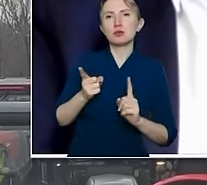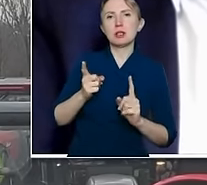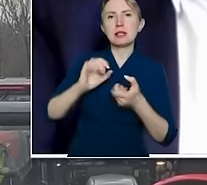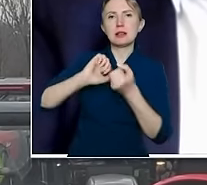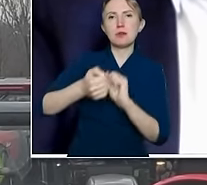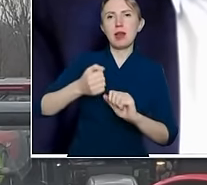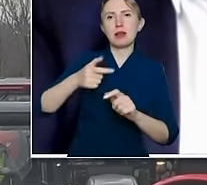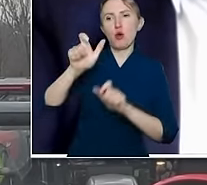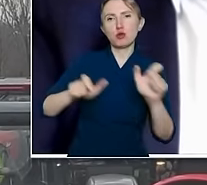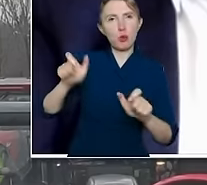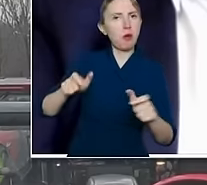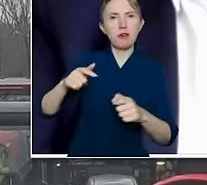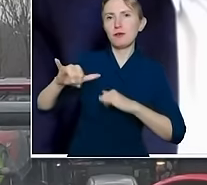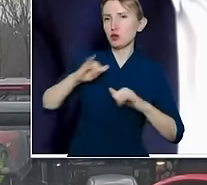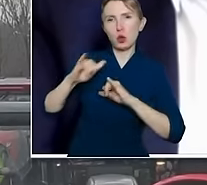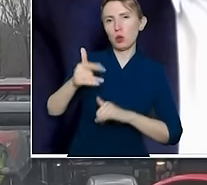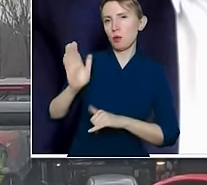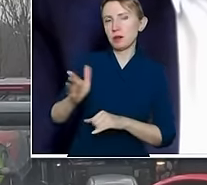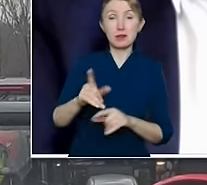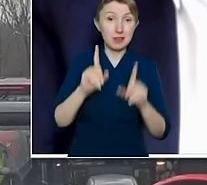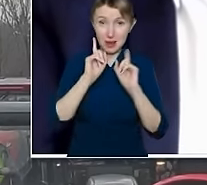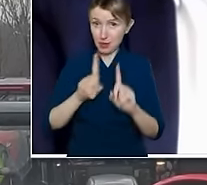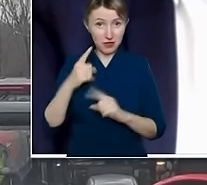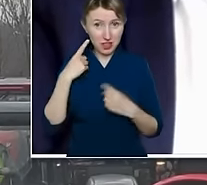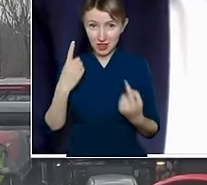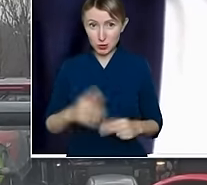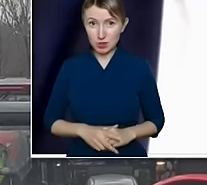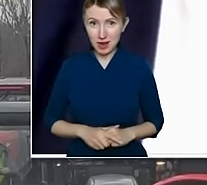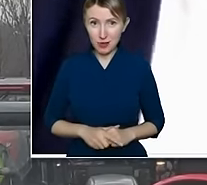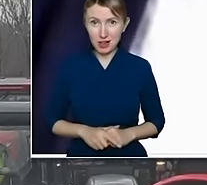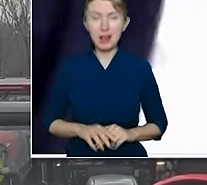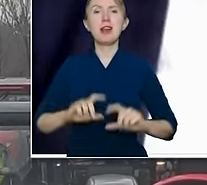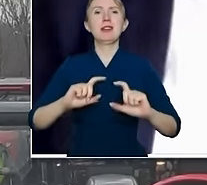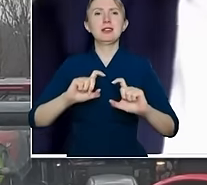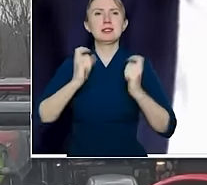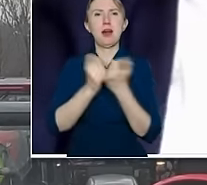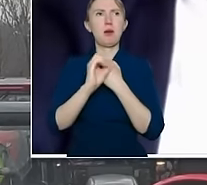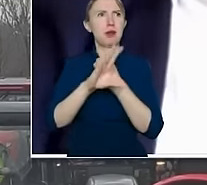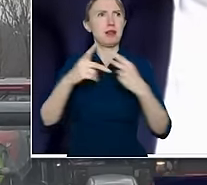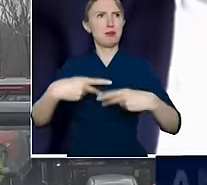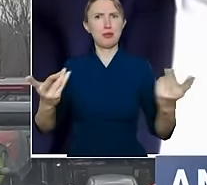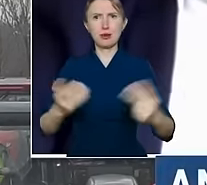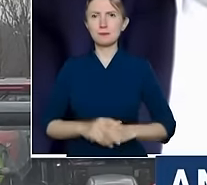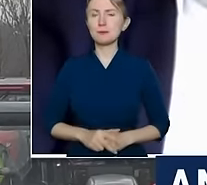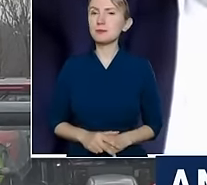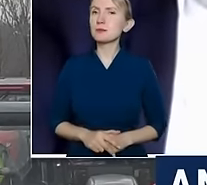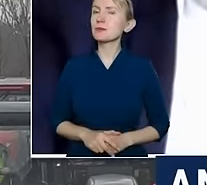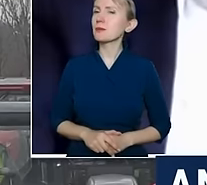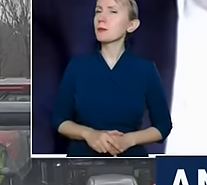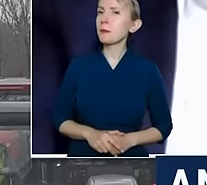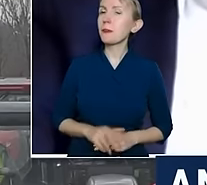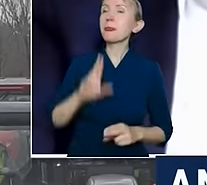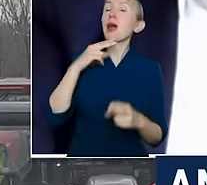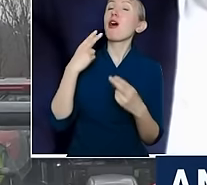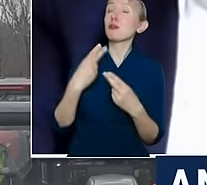rządu. Natomiast naprawdę pan nie słyszał, bo to pyta, całe media o tym huczą. To odpowiadam,